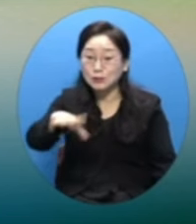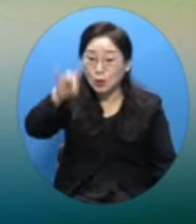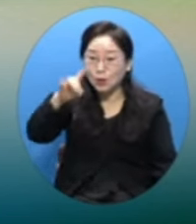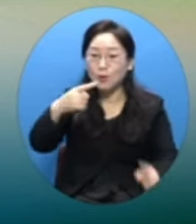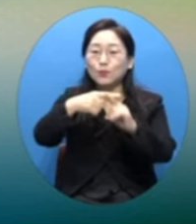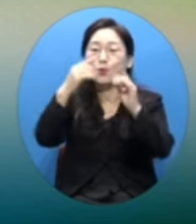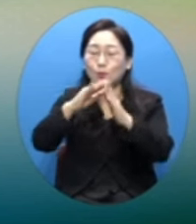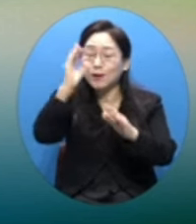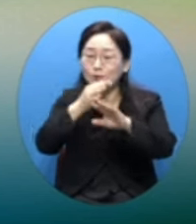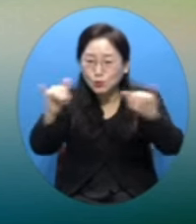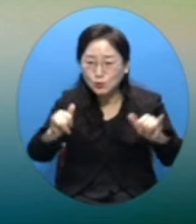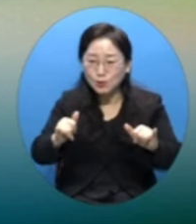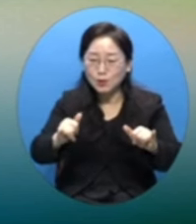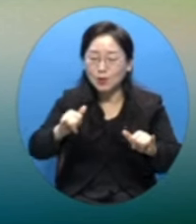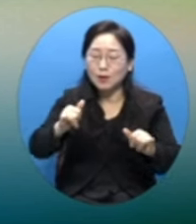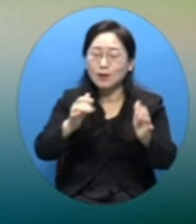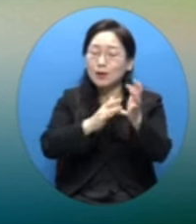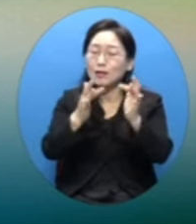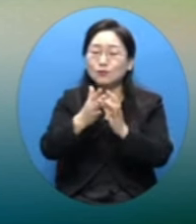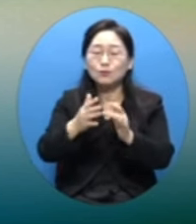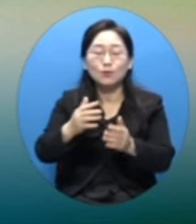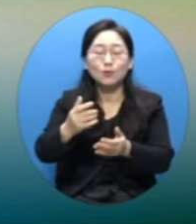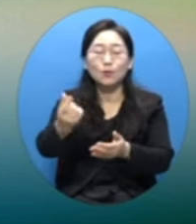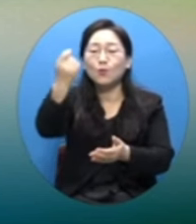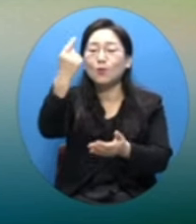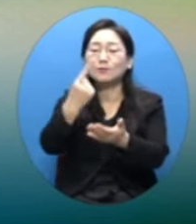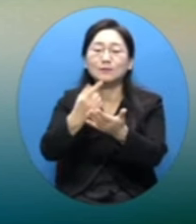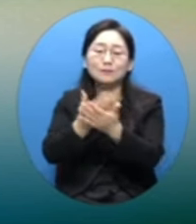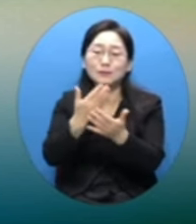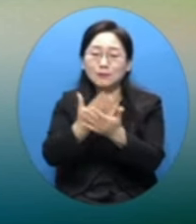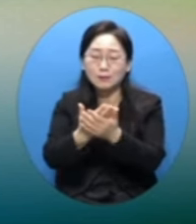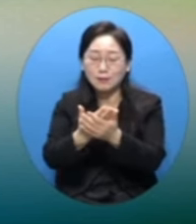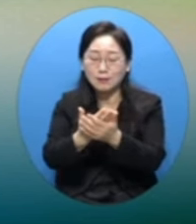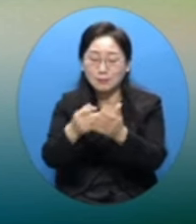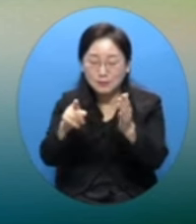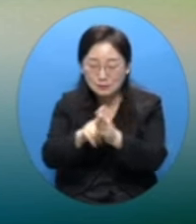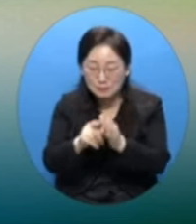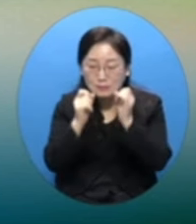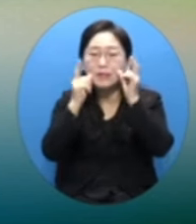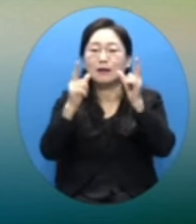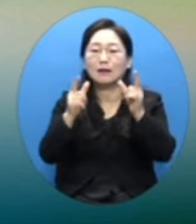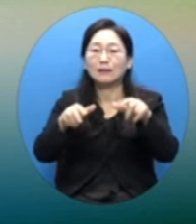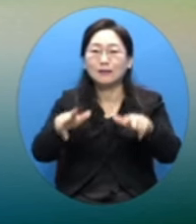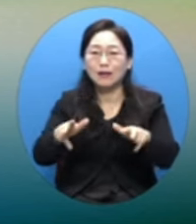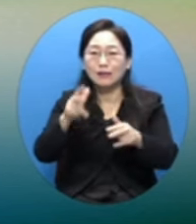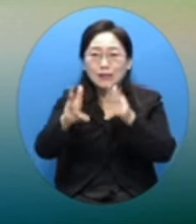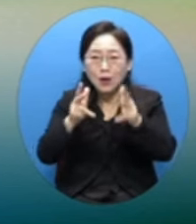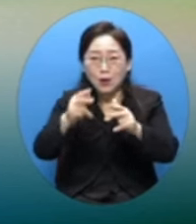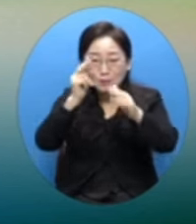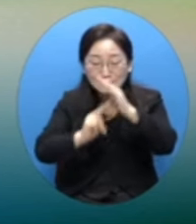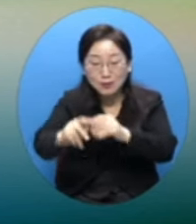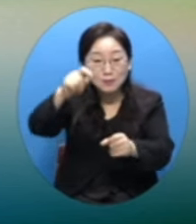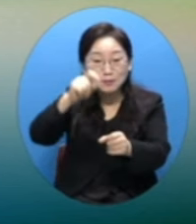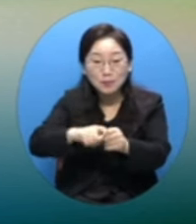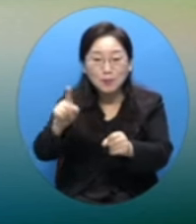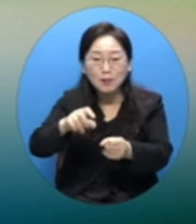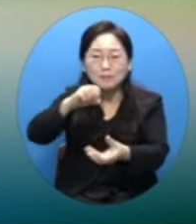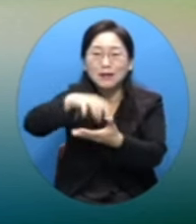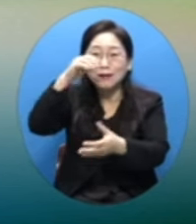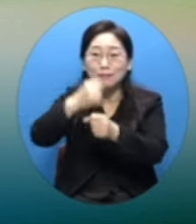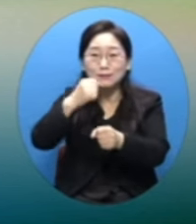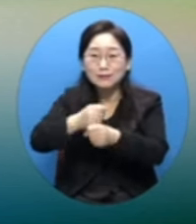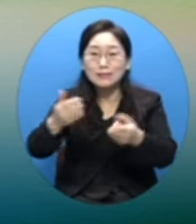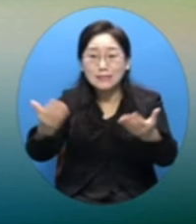성도들의 마라나타 신앙의 비밀을 이제야 분명히 알았다. 내 사업의 비전과 목표도 빵을 만드는